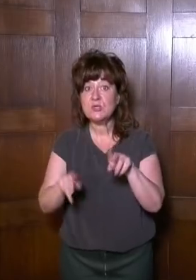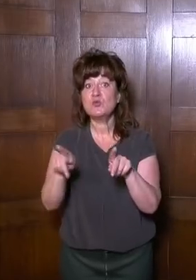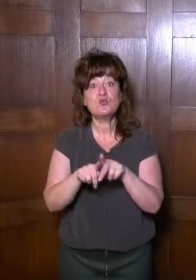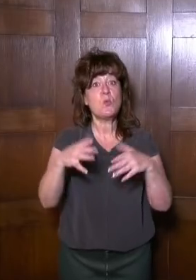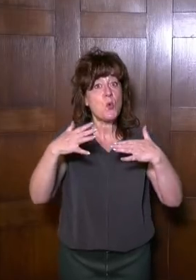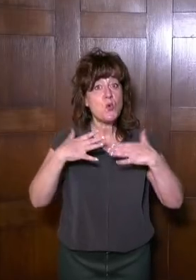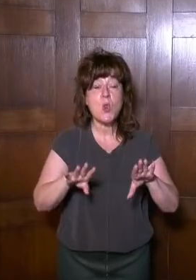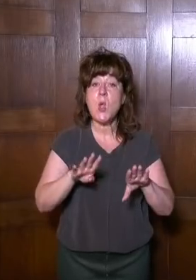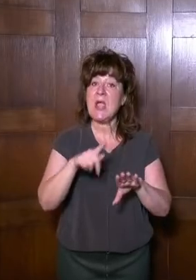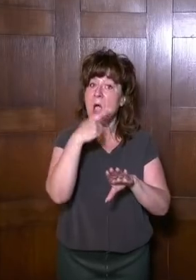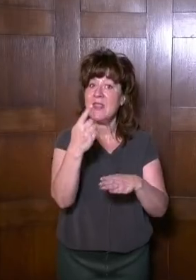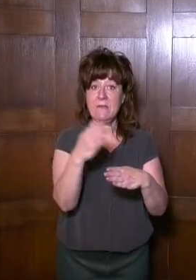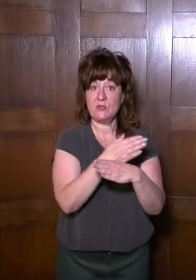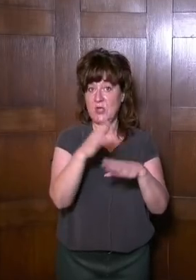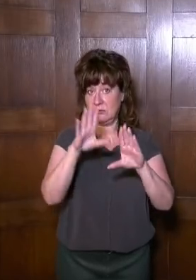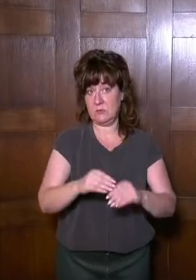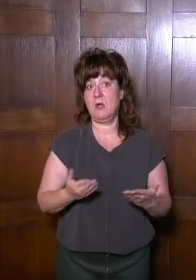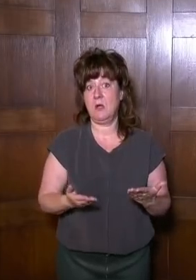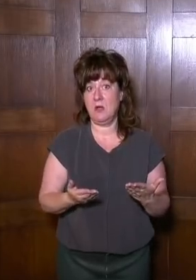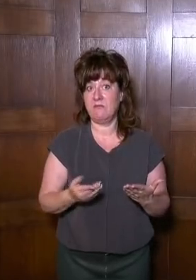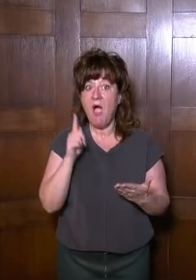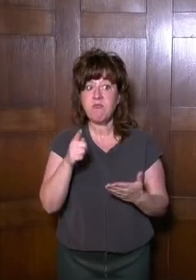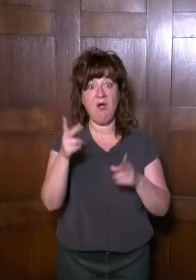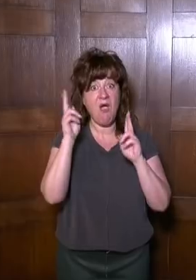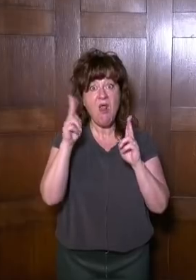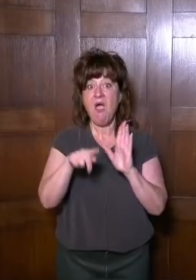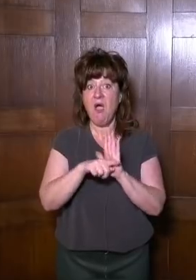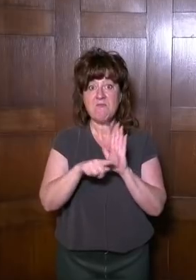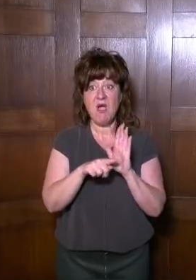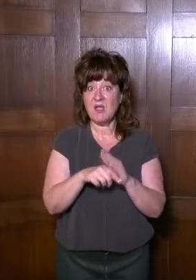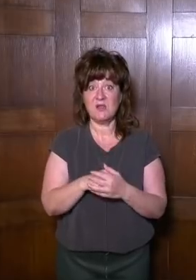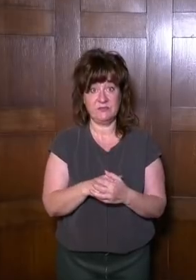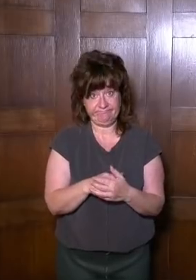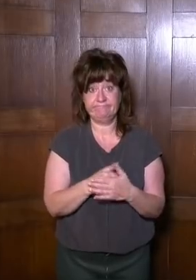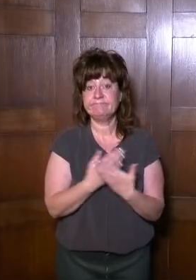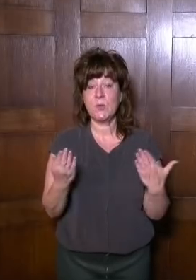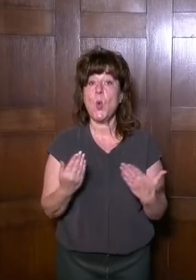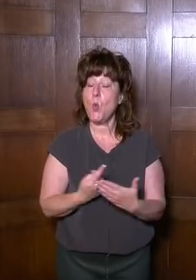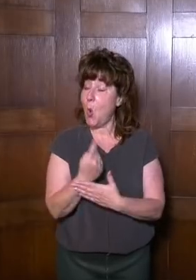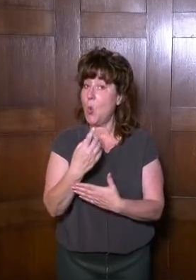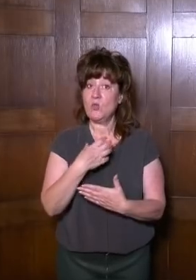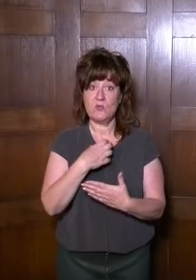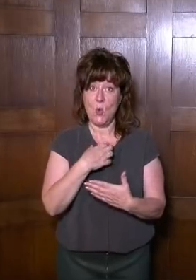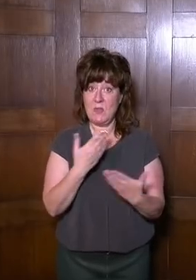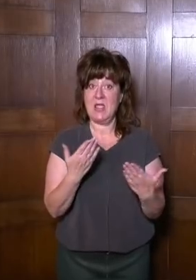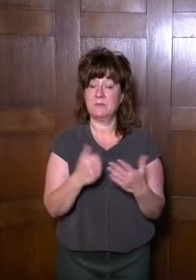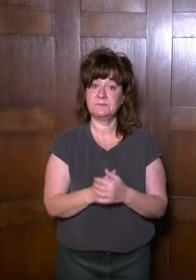Spielraum, aber das war also aufgrund des Lehrermangels auch alles andere als einfach. Und natürlich war